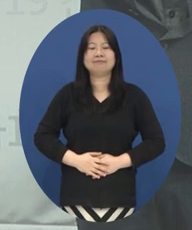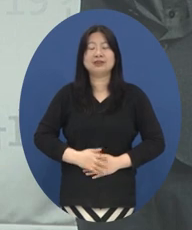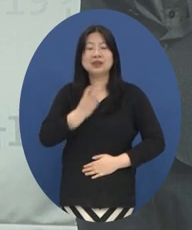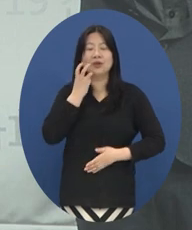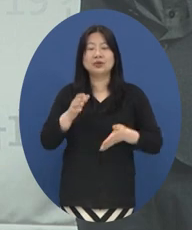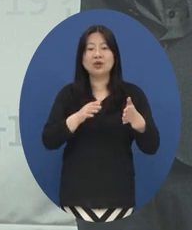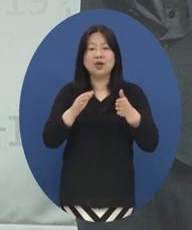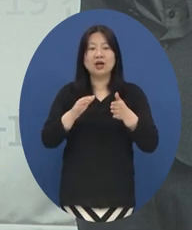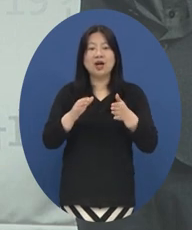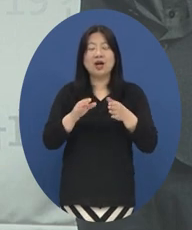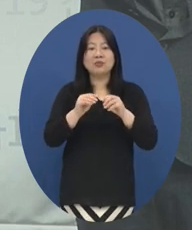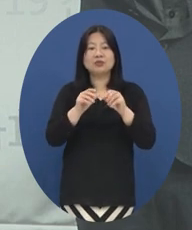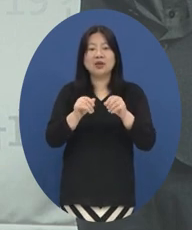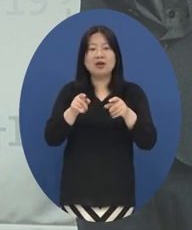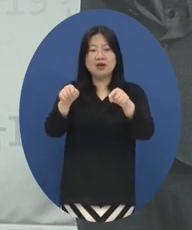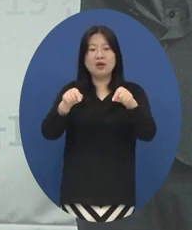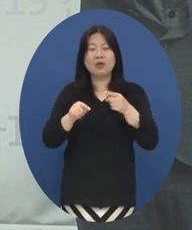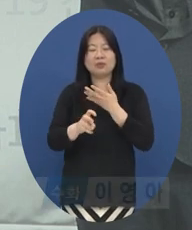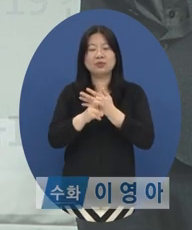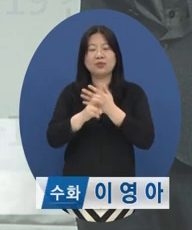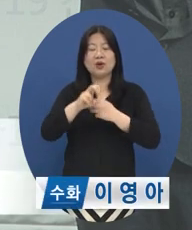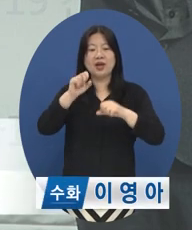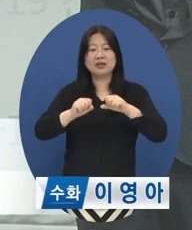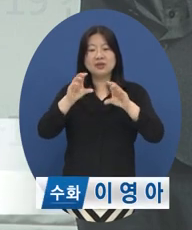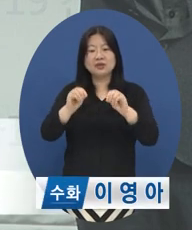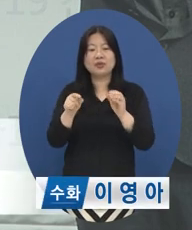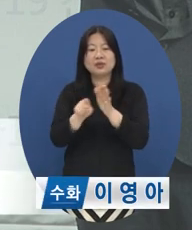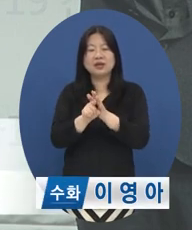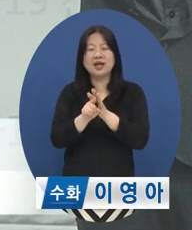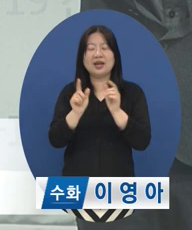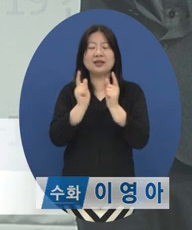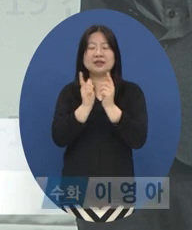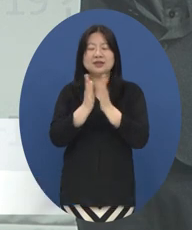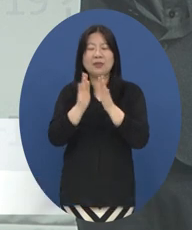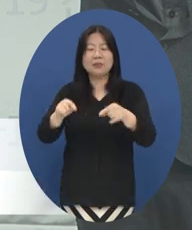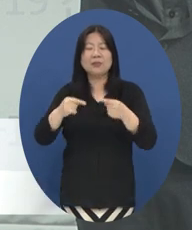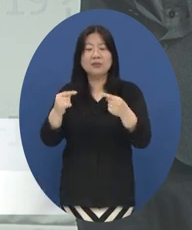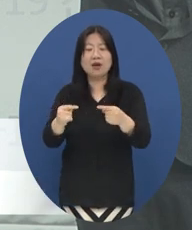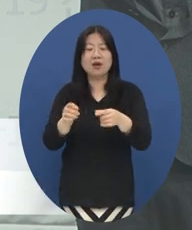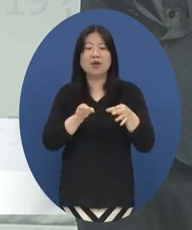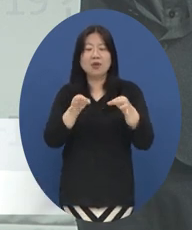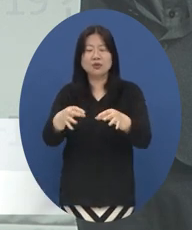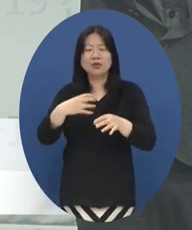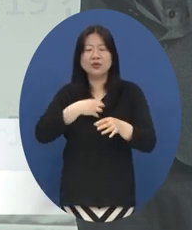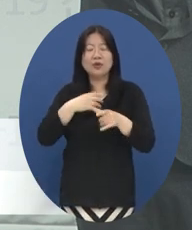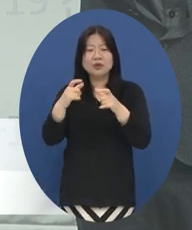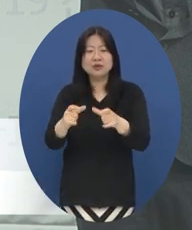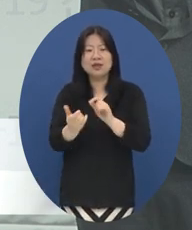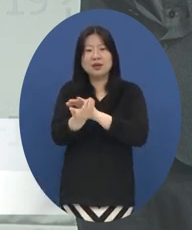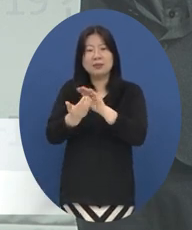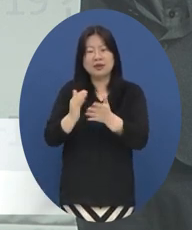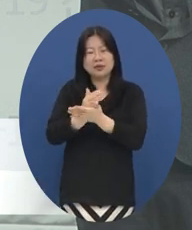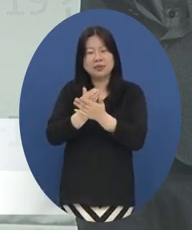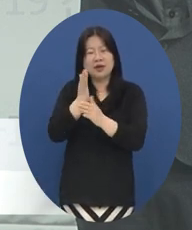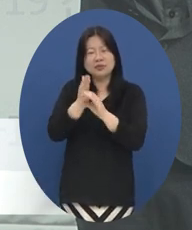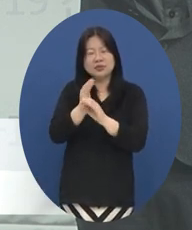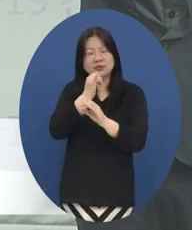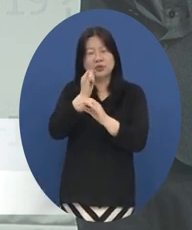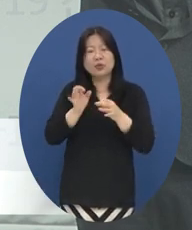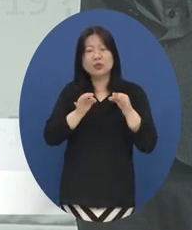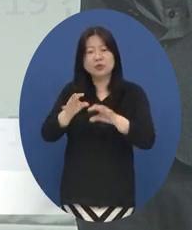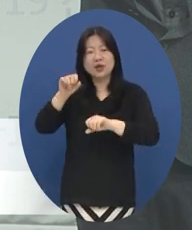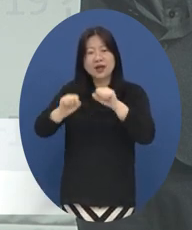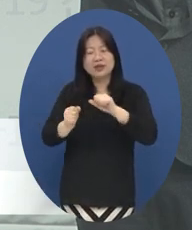경기도가 부동산거래 불법행위 근절 하기에 본격 돌입합니다 투기 우려 지역을 선제적으로 선별하고 투기 행위를 사전에